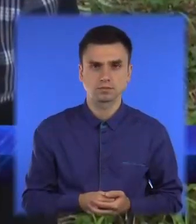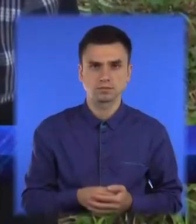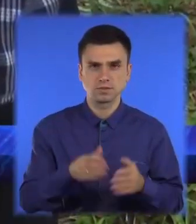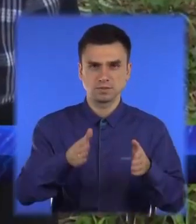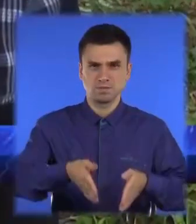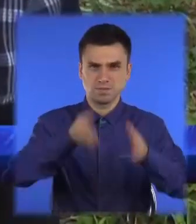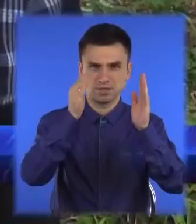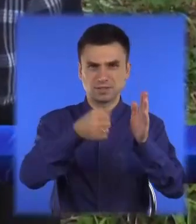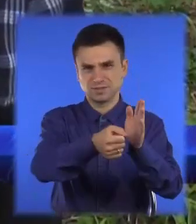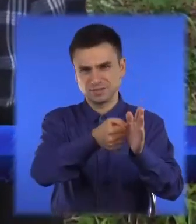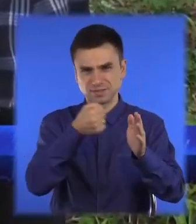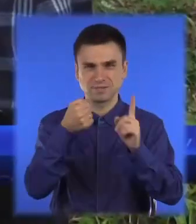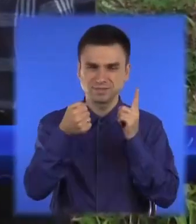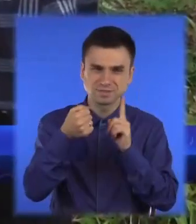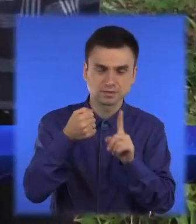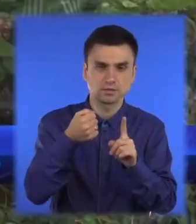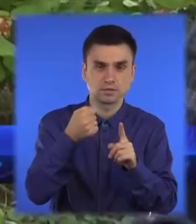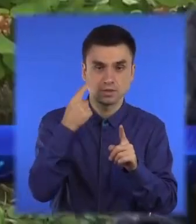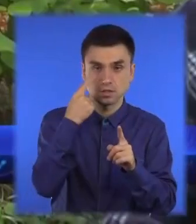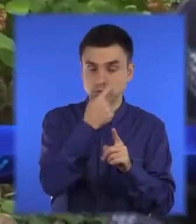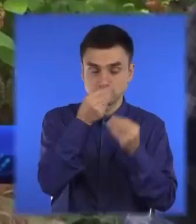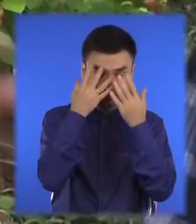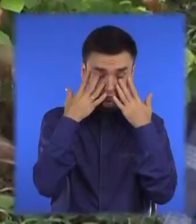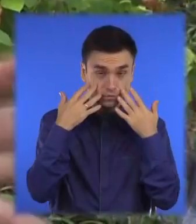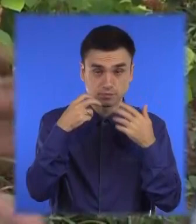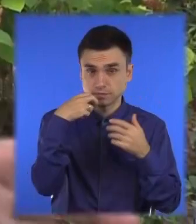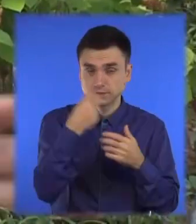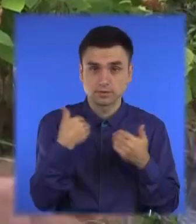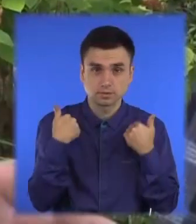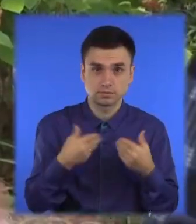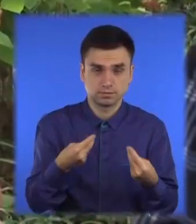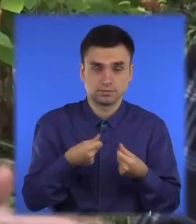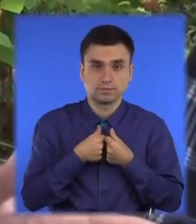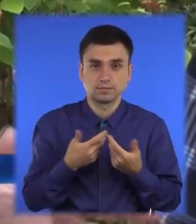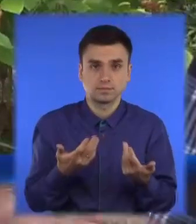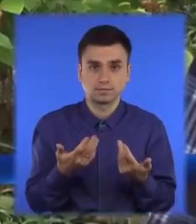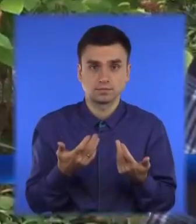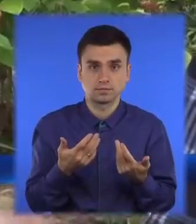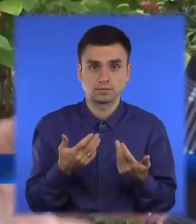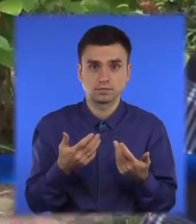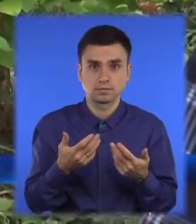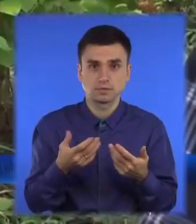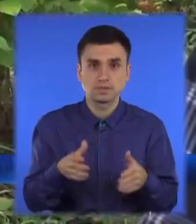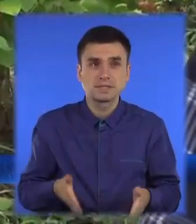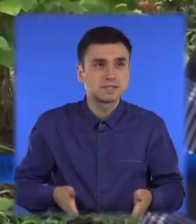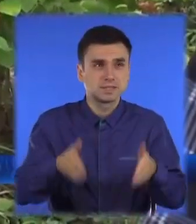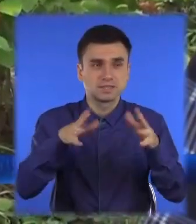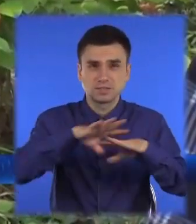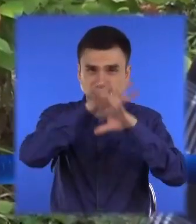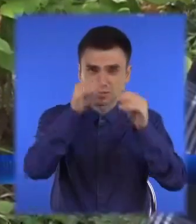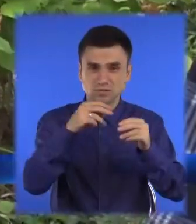режуть, а вже за це говорити нічого. Кроме того, воно вже, мабуть, напітало, або це вже стіни, це все вже